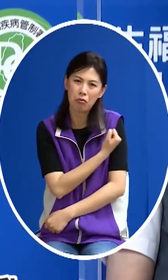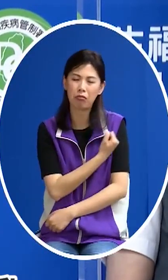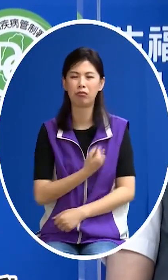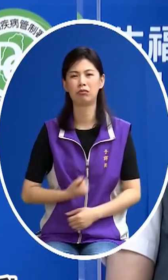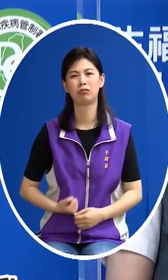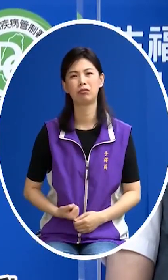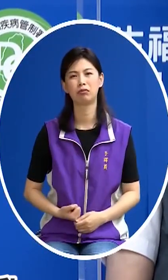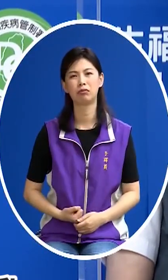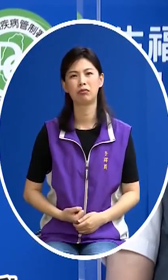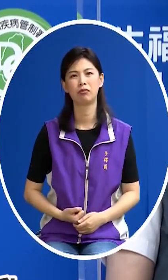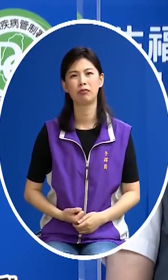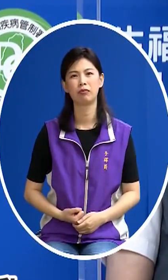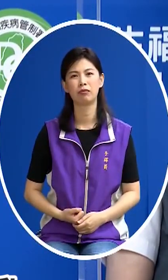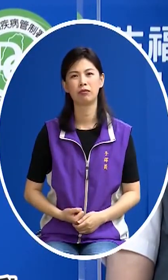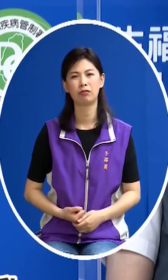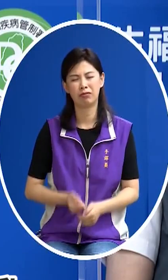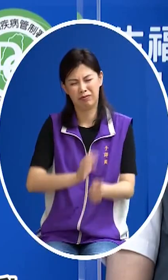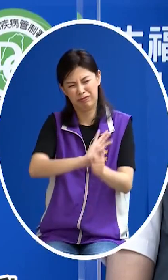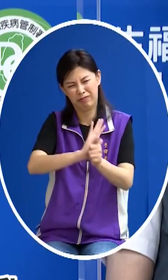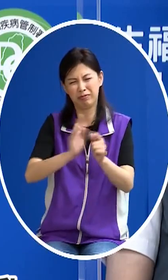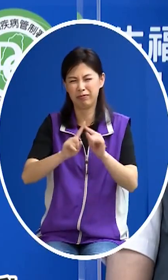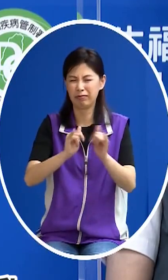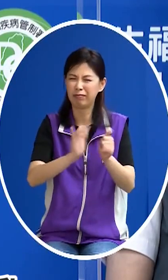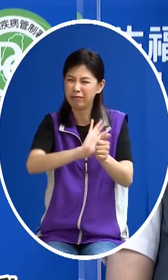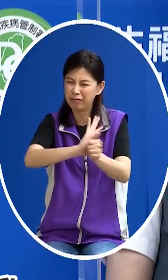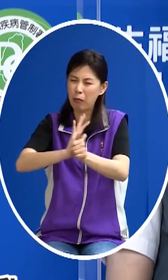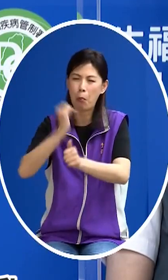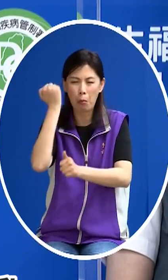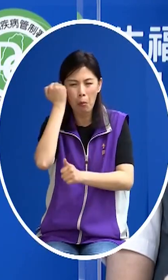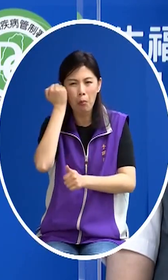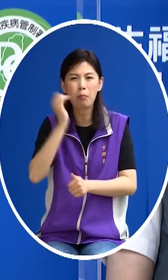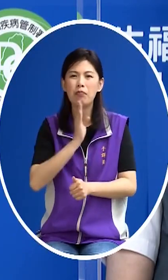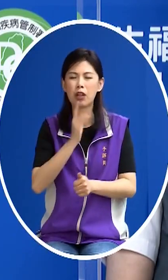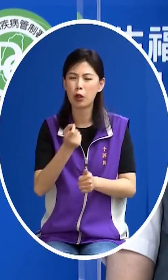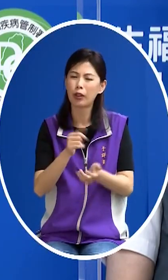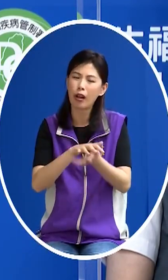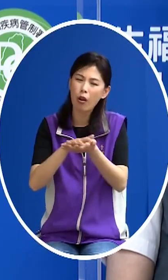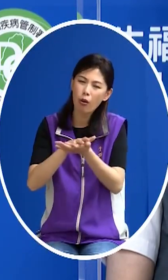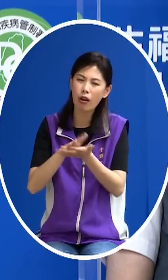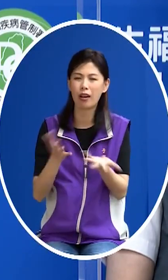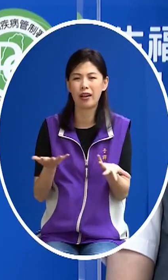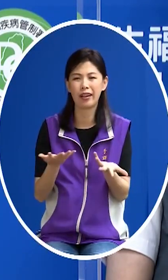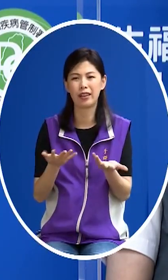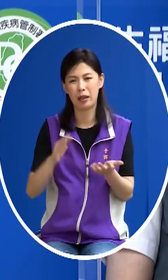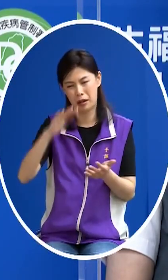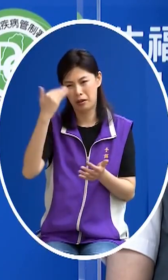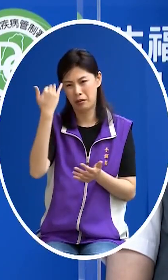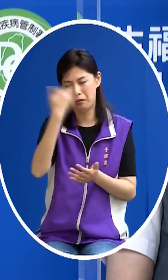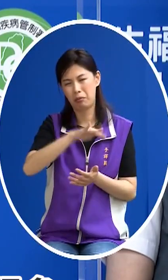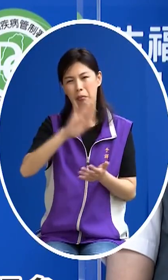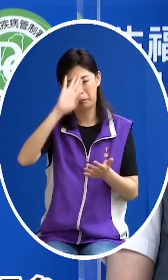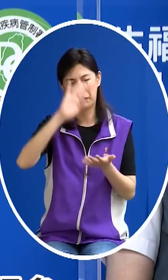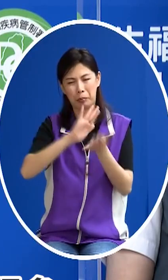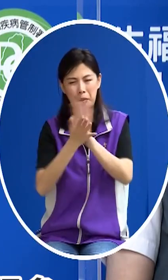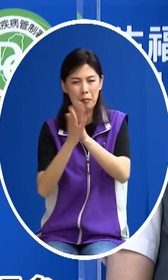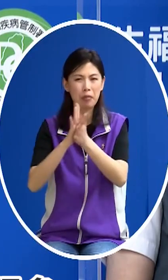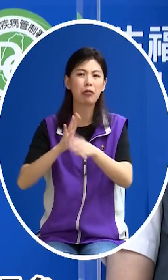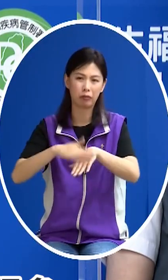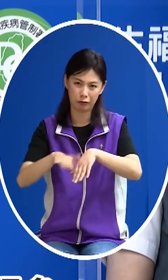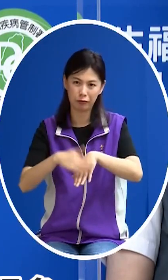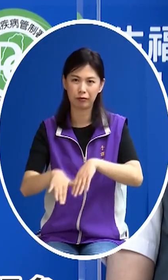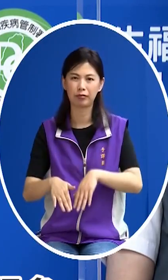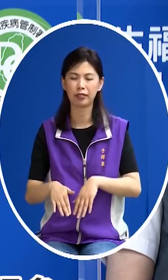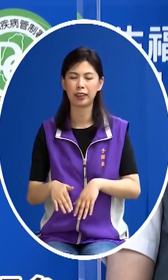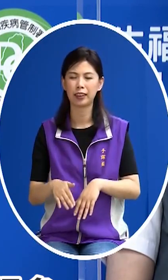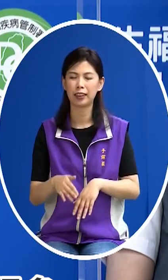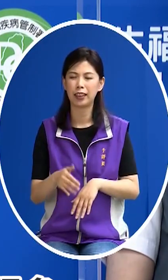这个整个的一个秩序都有一些乱，因为因应这疫情不断的在变，这需要就是